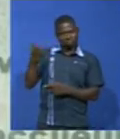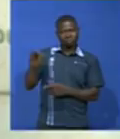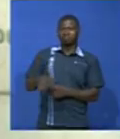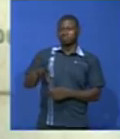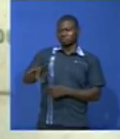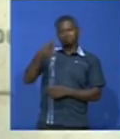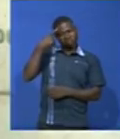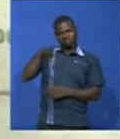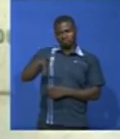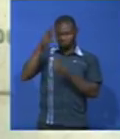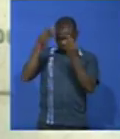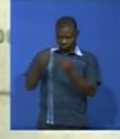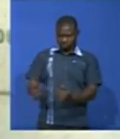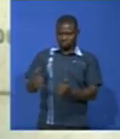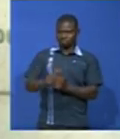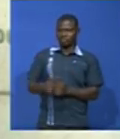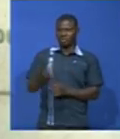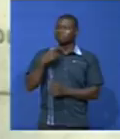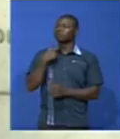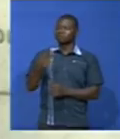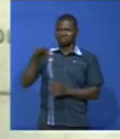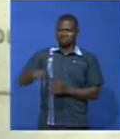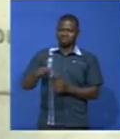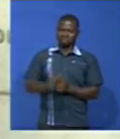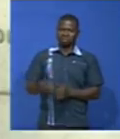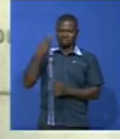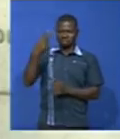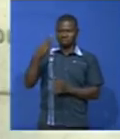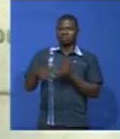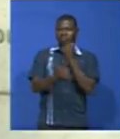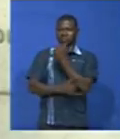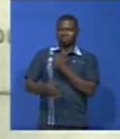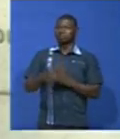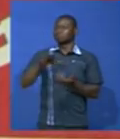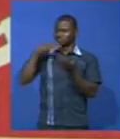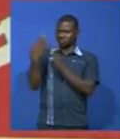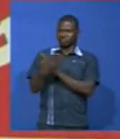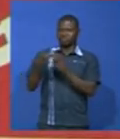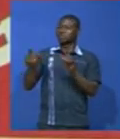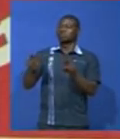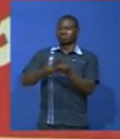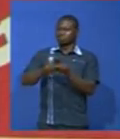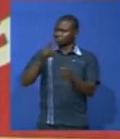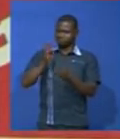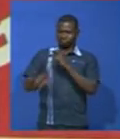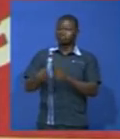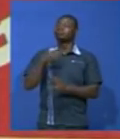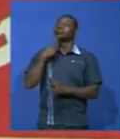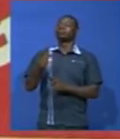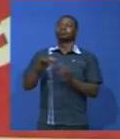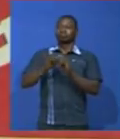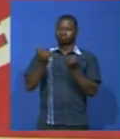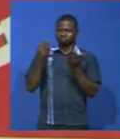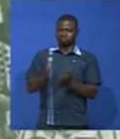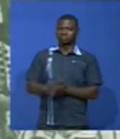concertées. Il a par ailleurs indiqué que les deux nations font face aux mêmes problématiques, rapporte Sidoya. 48